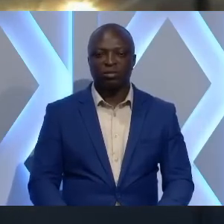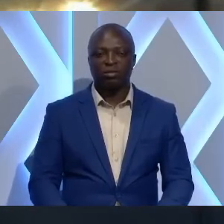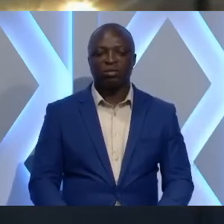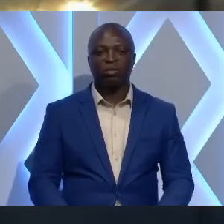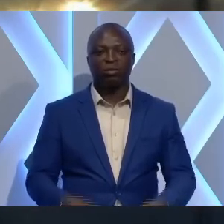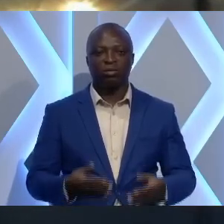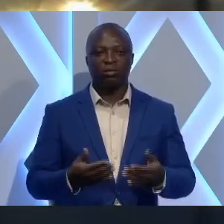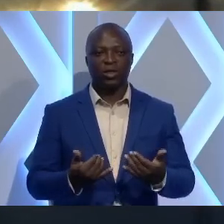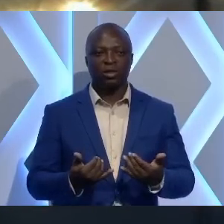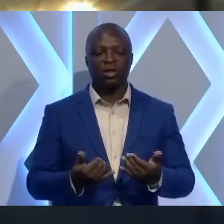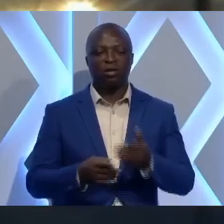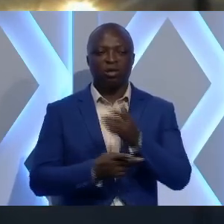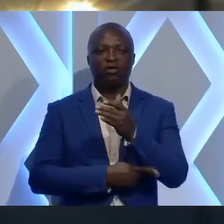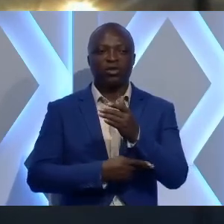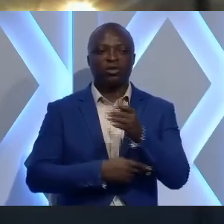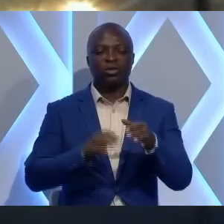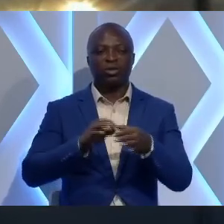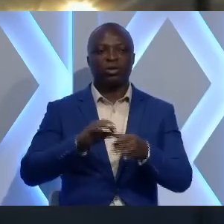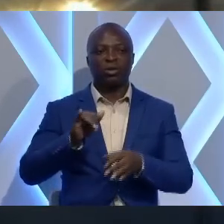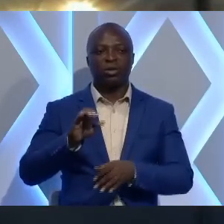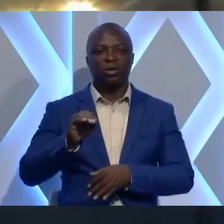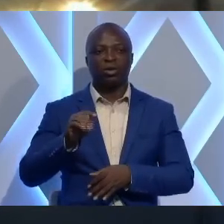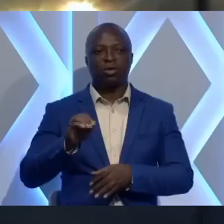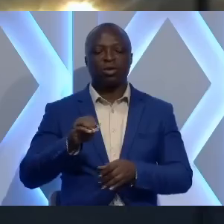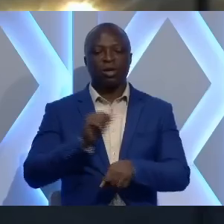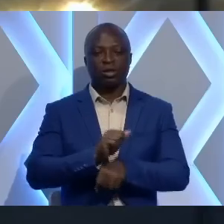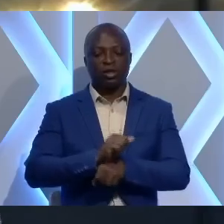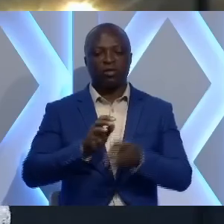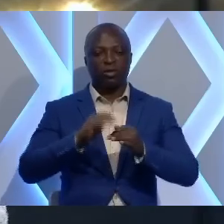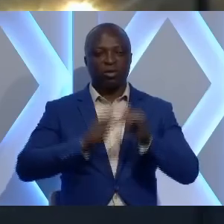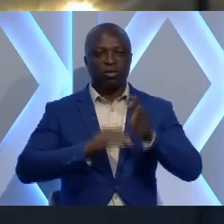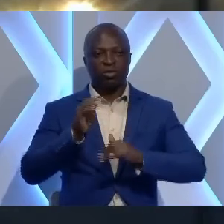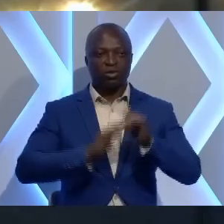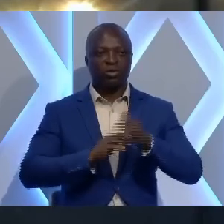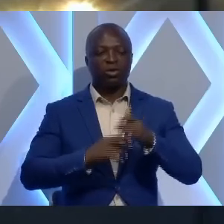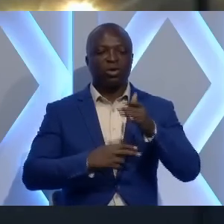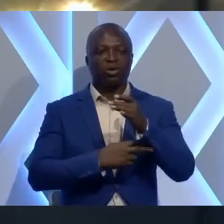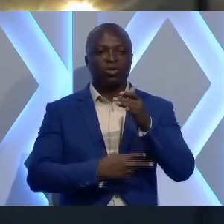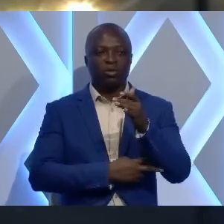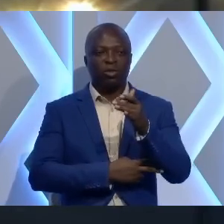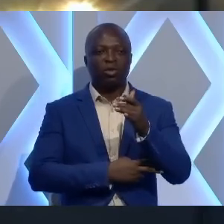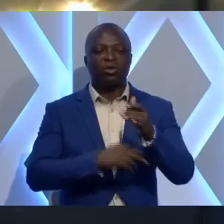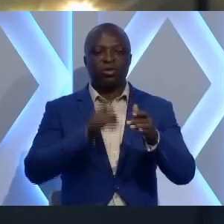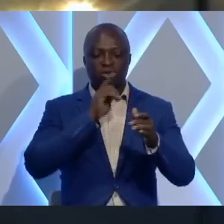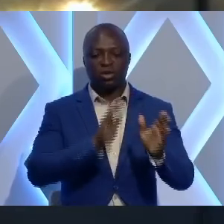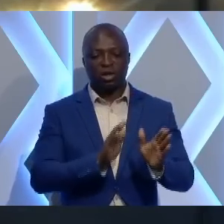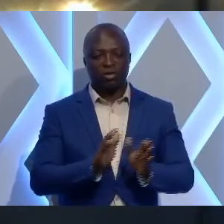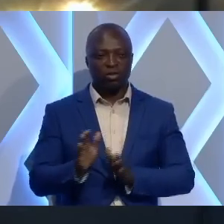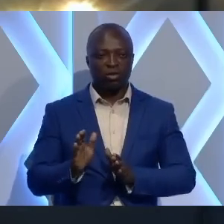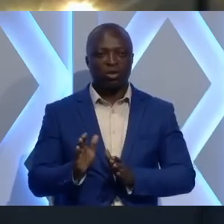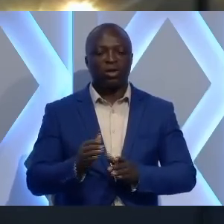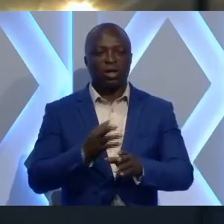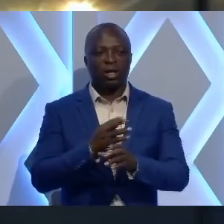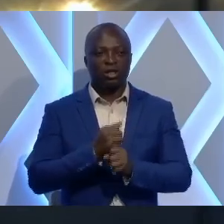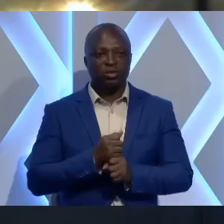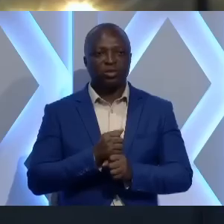Direction maintenant préfecture de Yoto, où les travaux de construction du pont de Godjin sont en cours. La